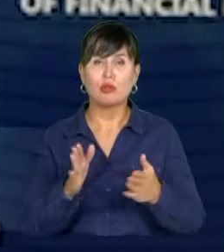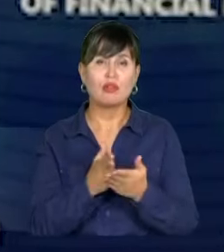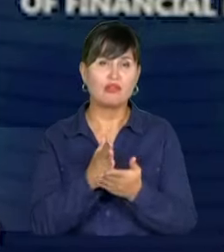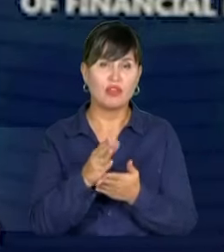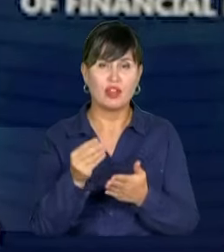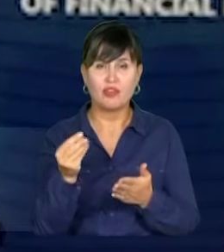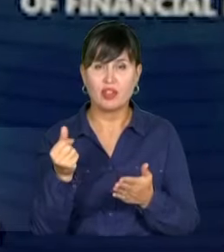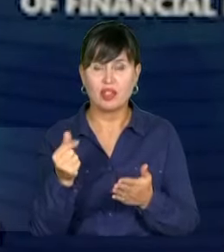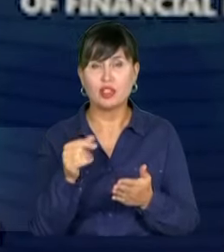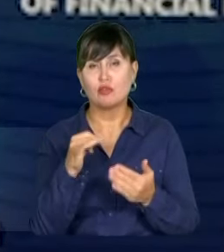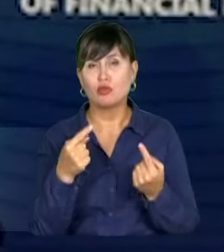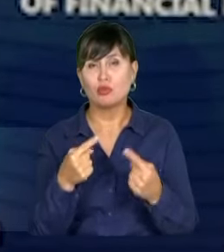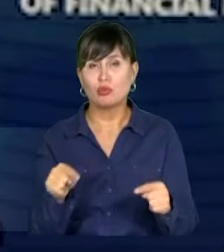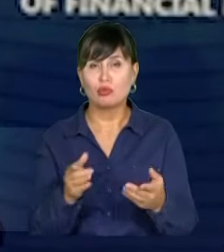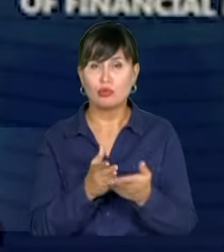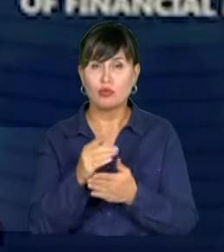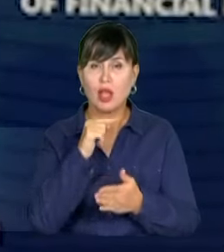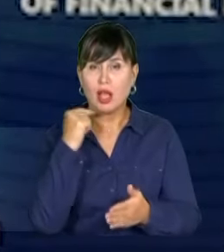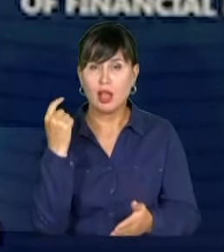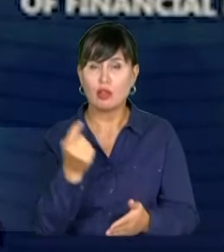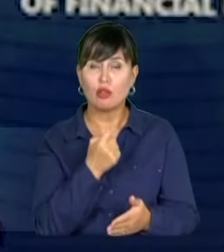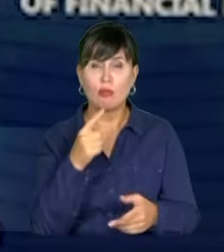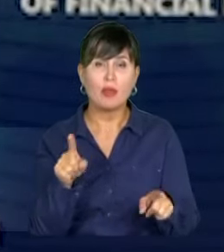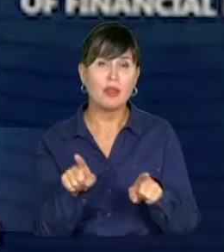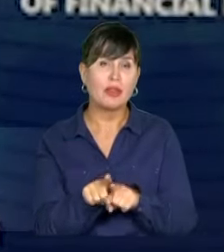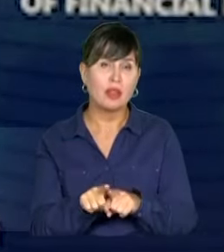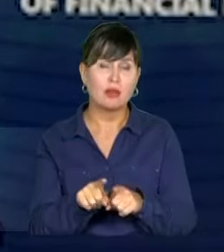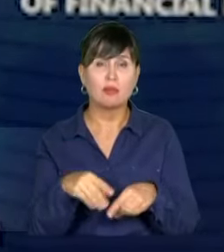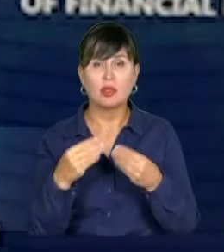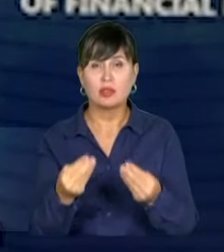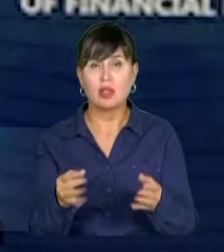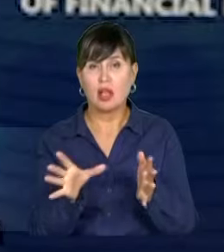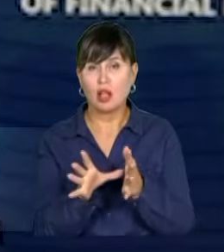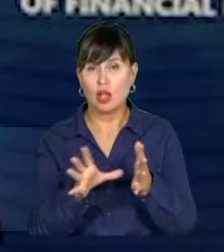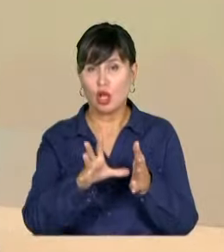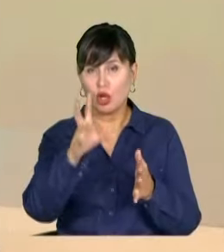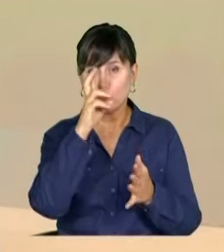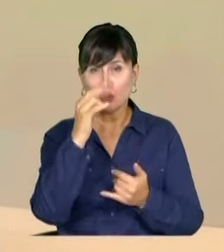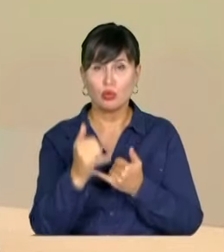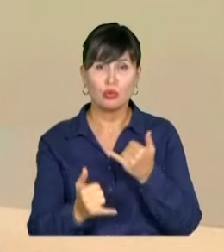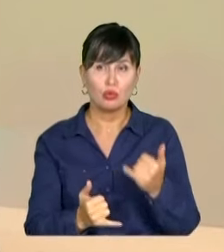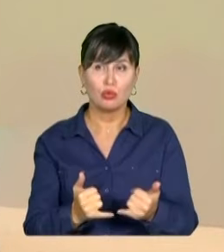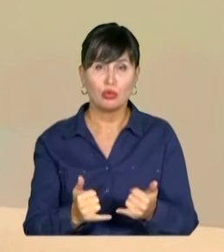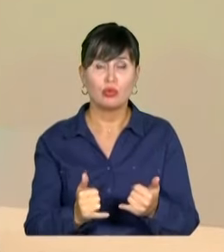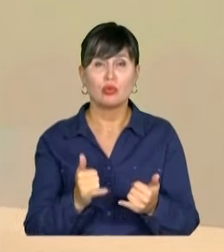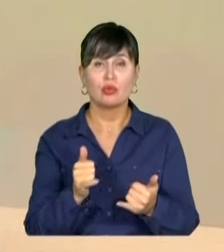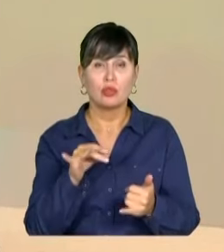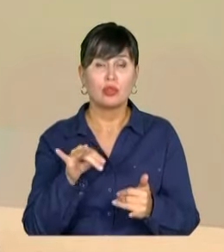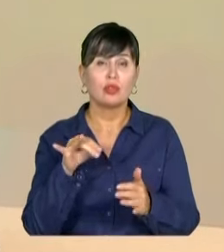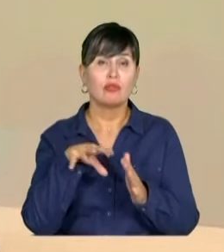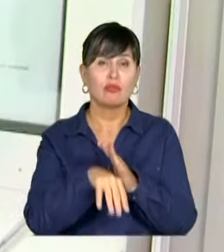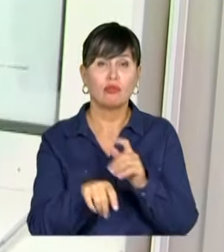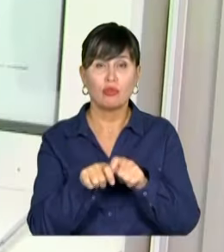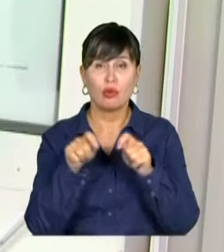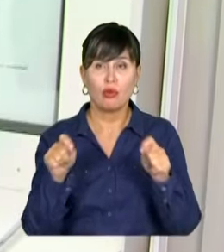финансов, но и в других секторах экономики, а также при предоставлении электронных государственных услуг. Кроме того, вводится так